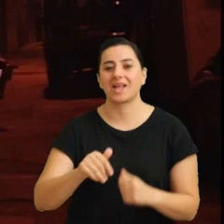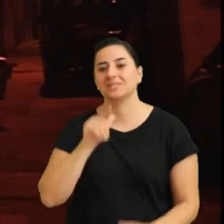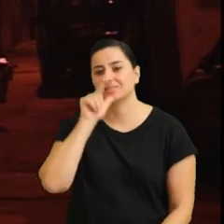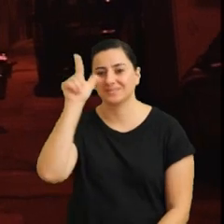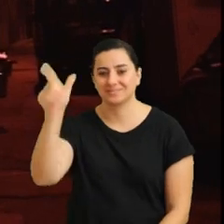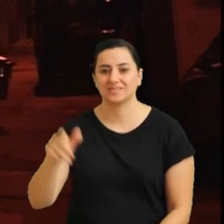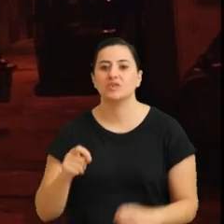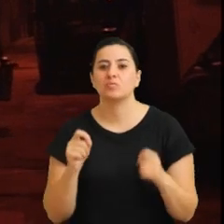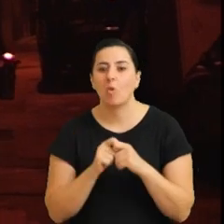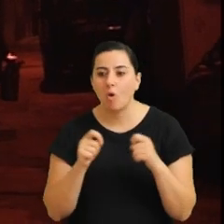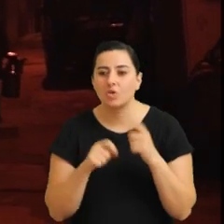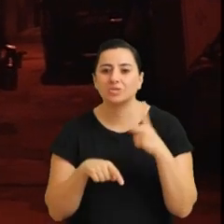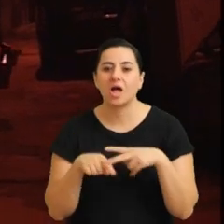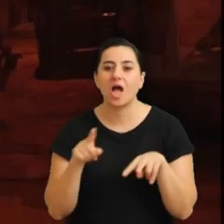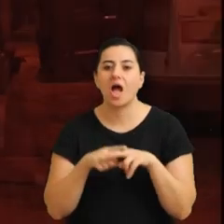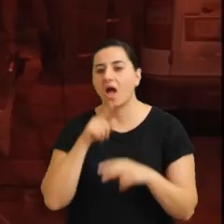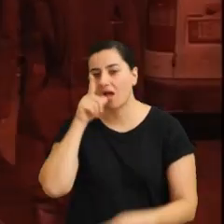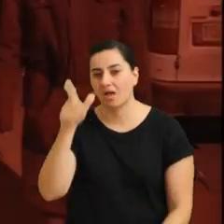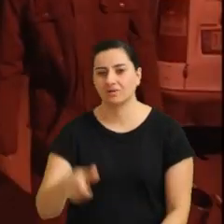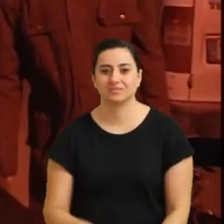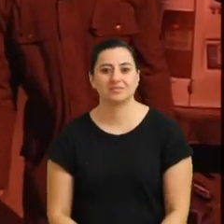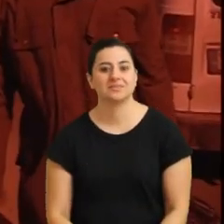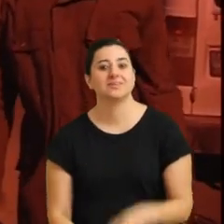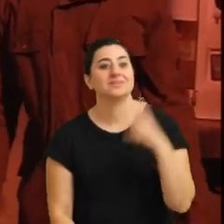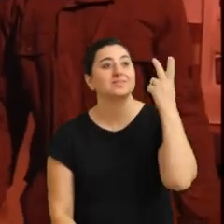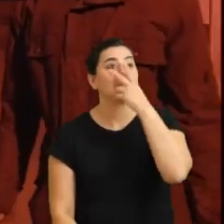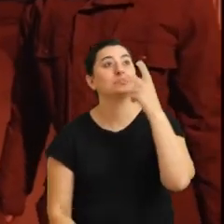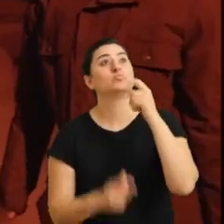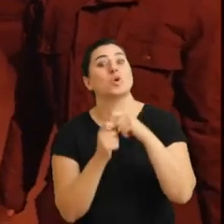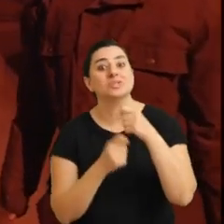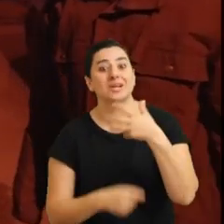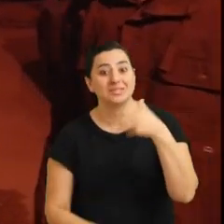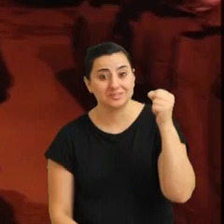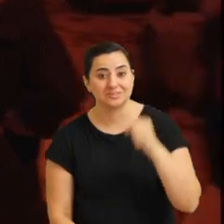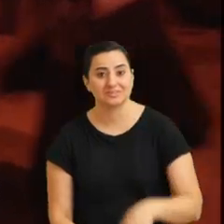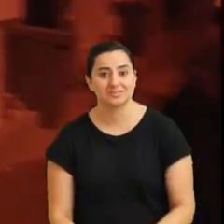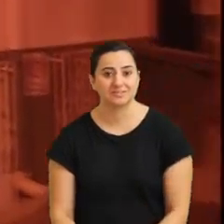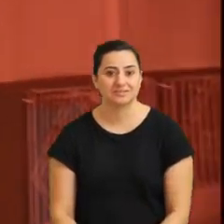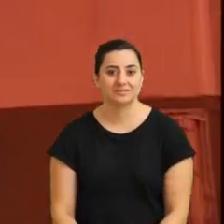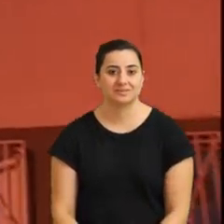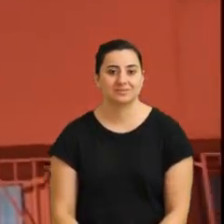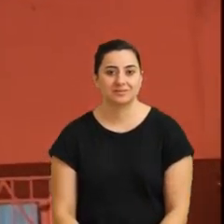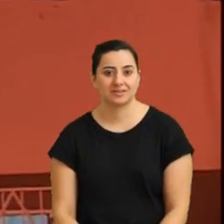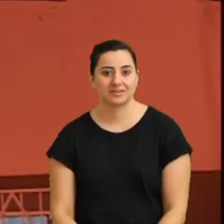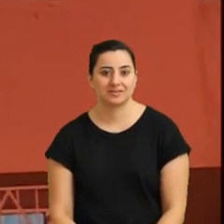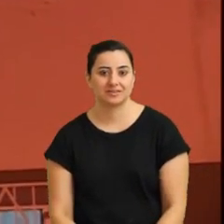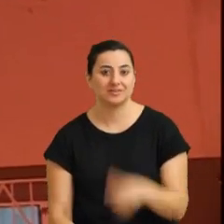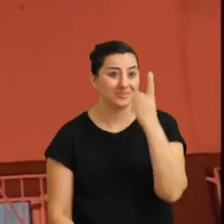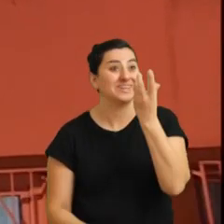yana yürüyorlar. Boza! Teyzeciğim, boza almaz mısın? Teyze, 1 lira